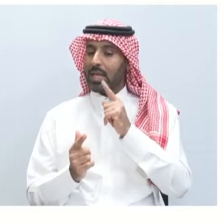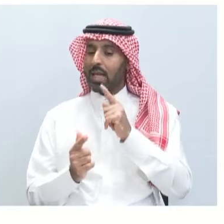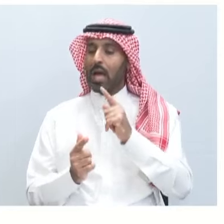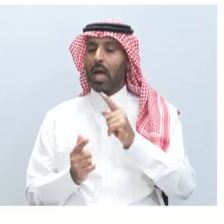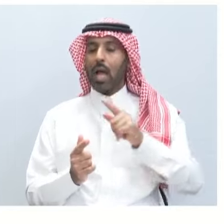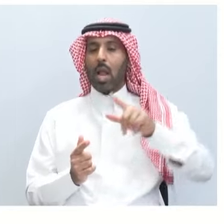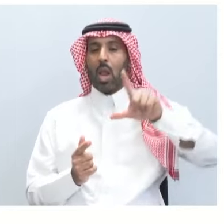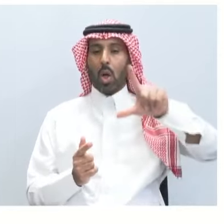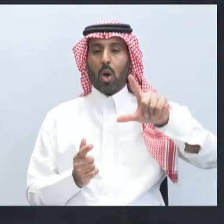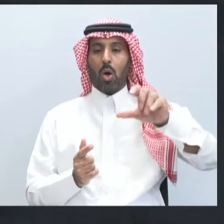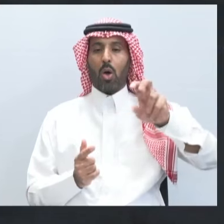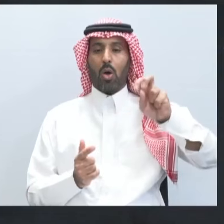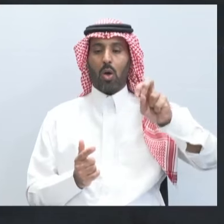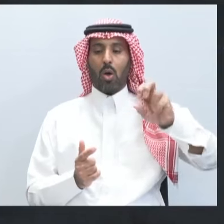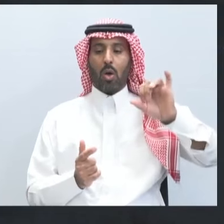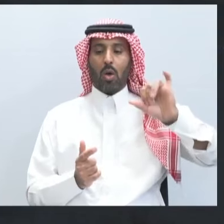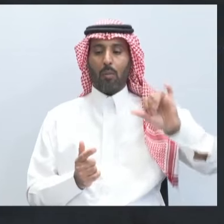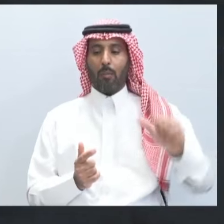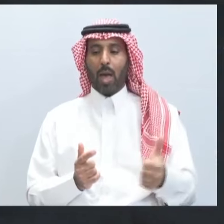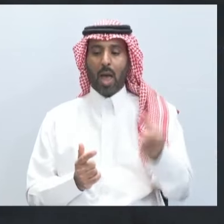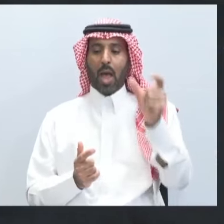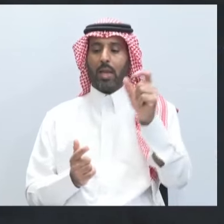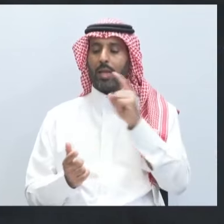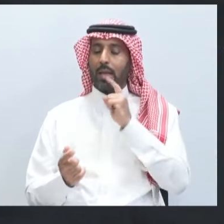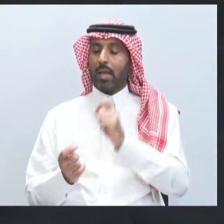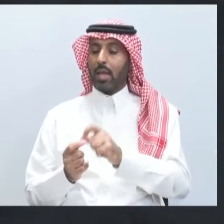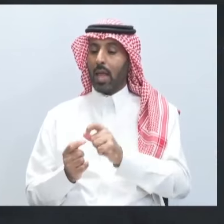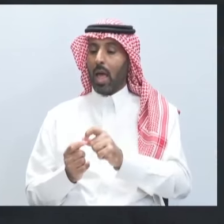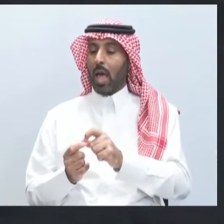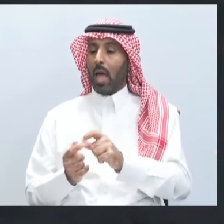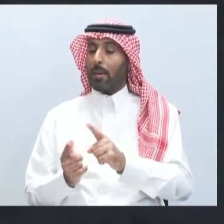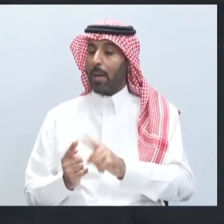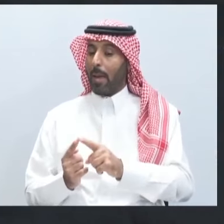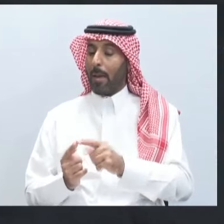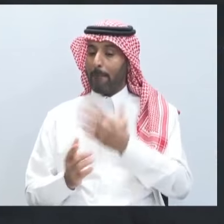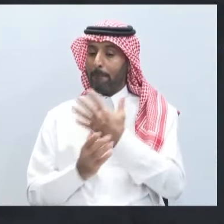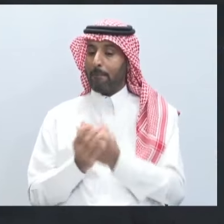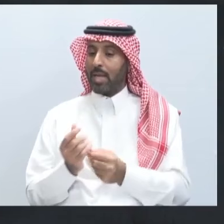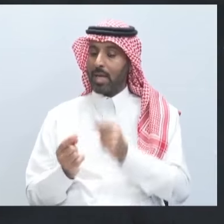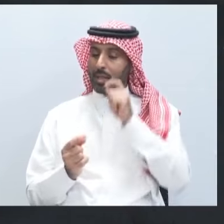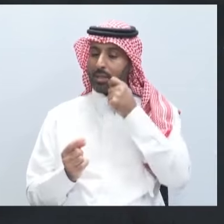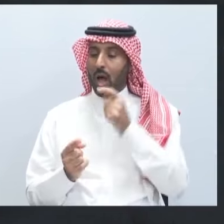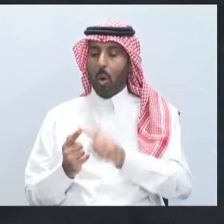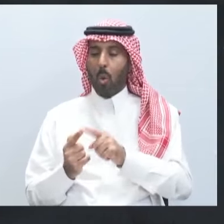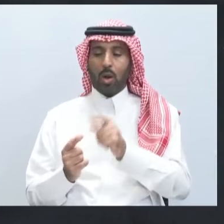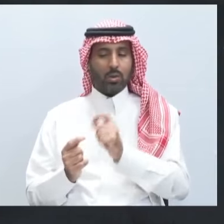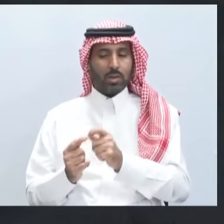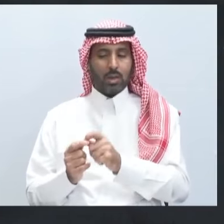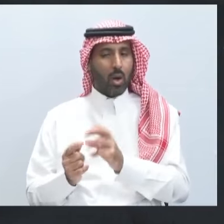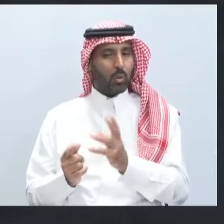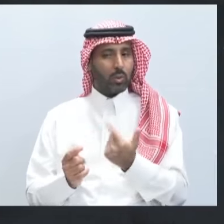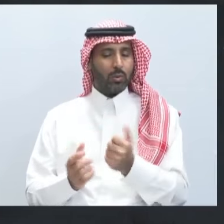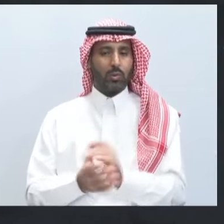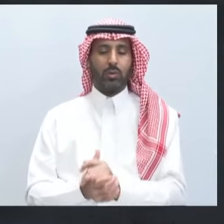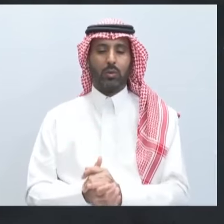لابنه ما هي اول وصيه لقمان اوصى ابنه بوصايا ما هي اول وصيه